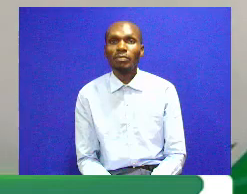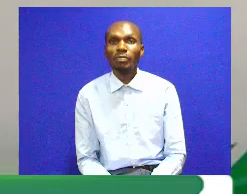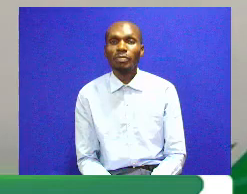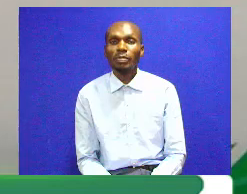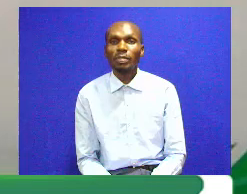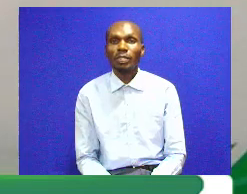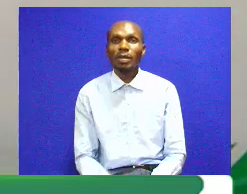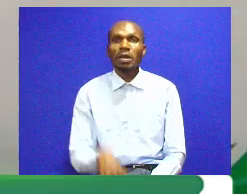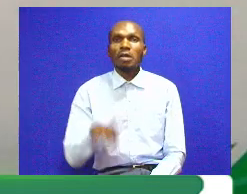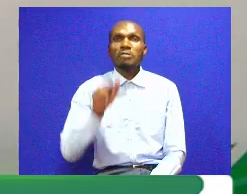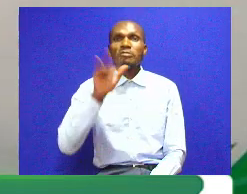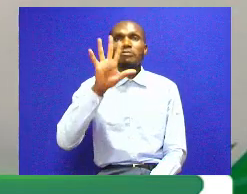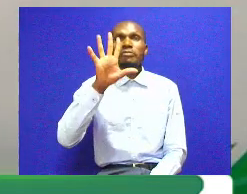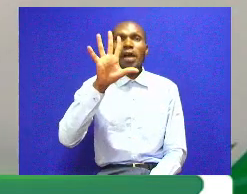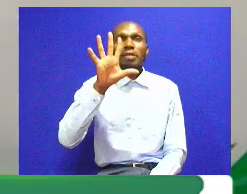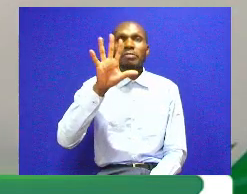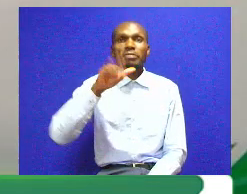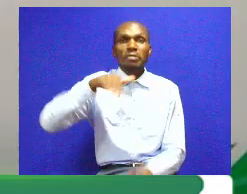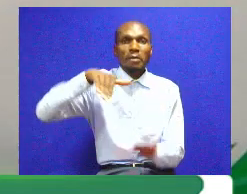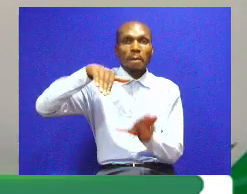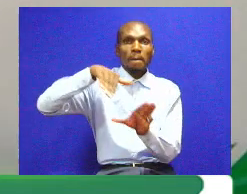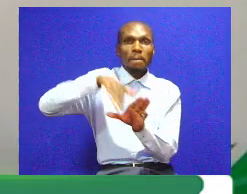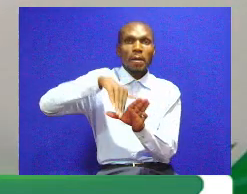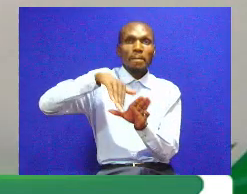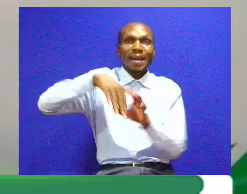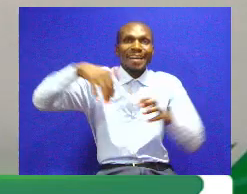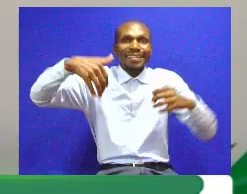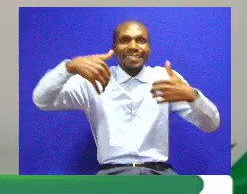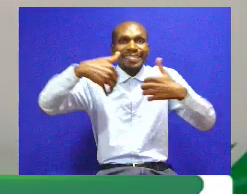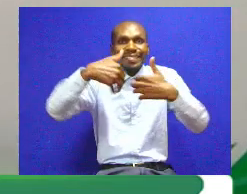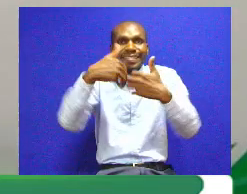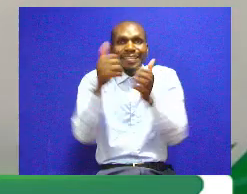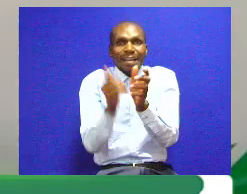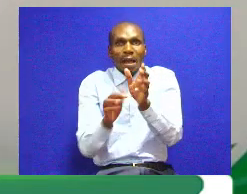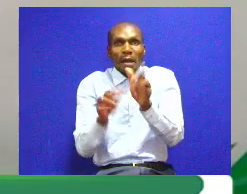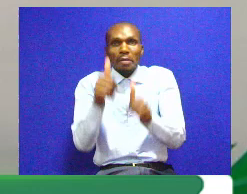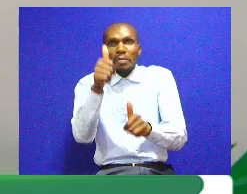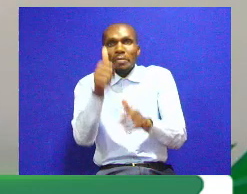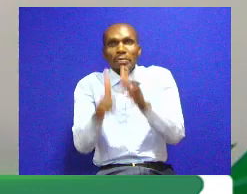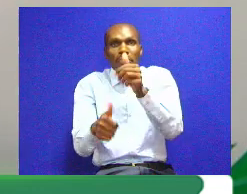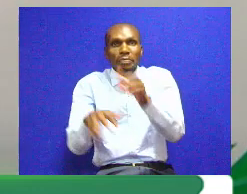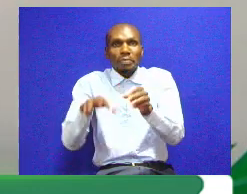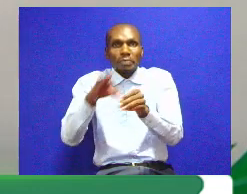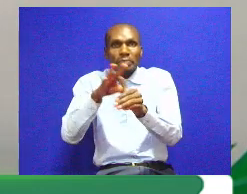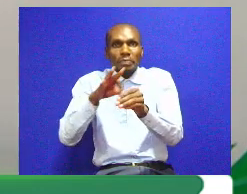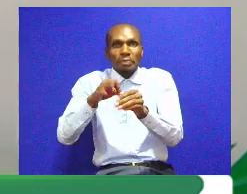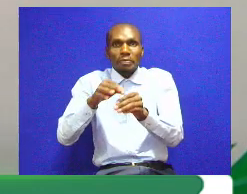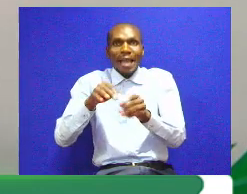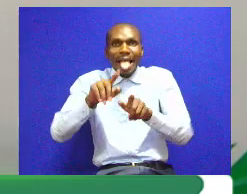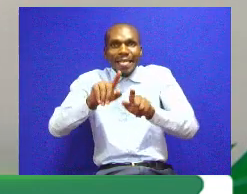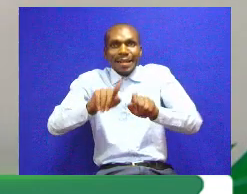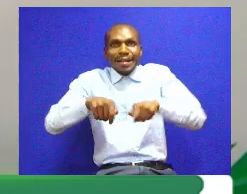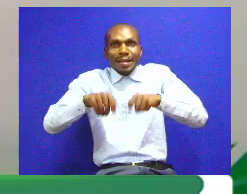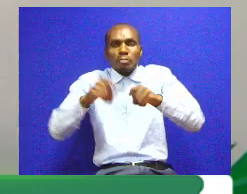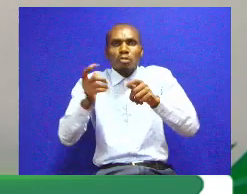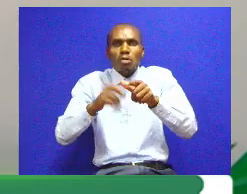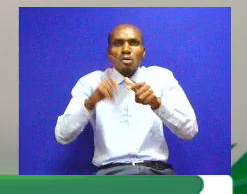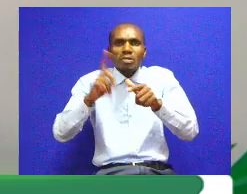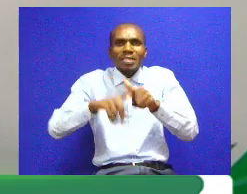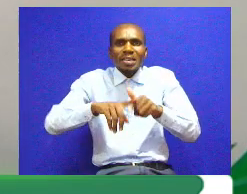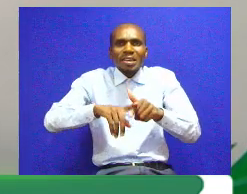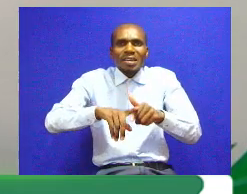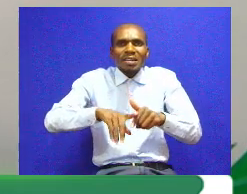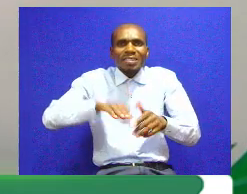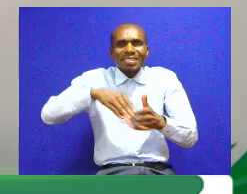Mabera sense moya limuru ni goba bere ba kubekwa biara kubatikana nuko na kigea watebekana una nuko ba unereria aba kolie mire